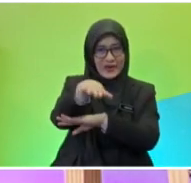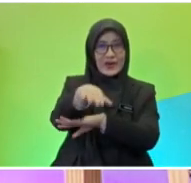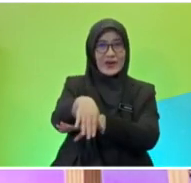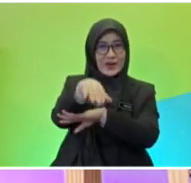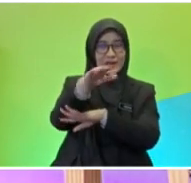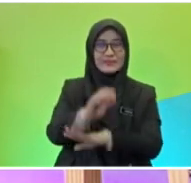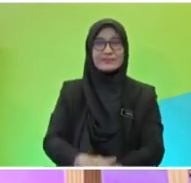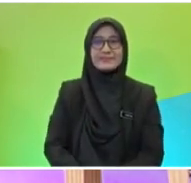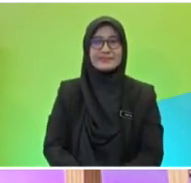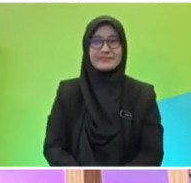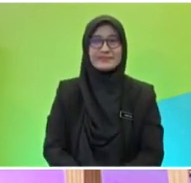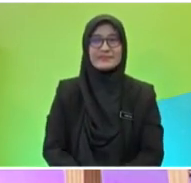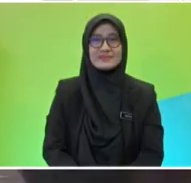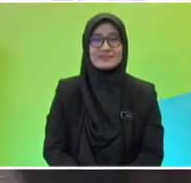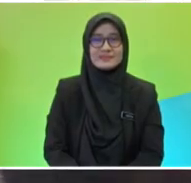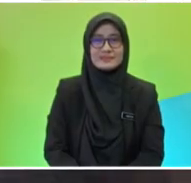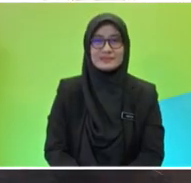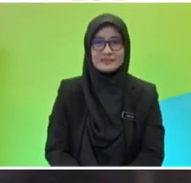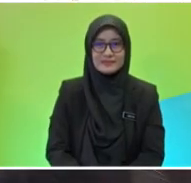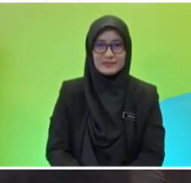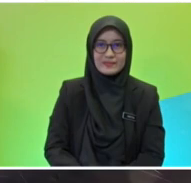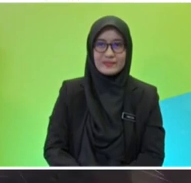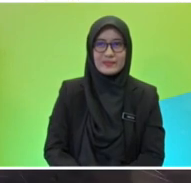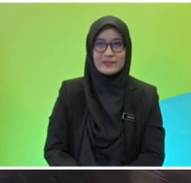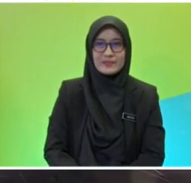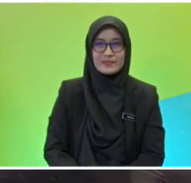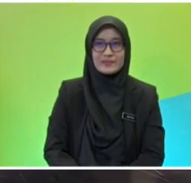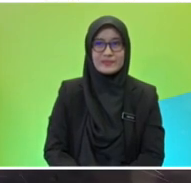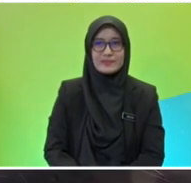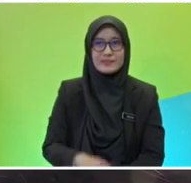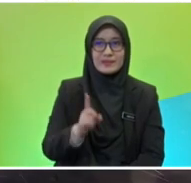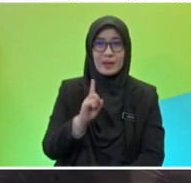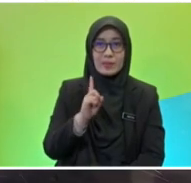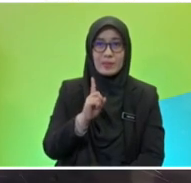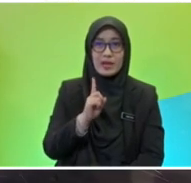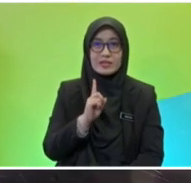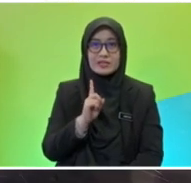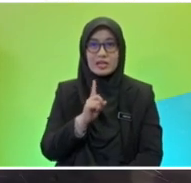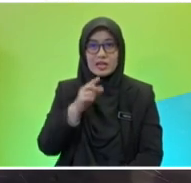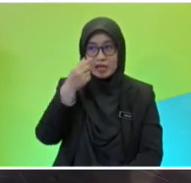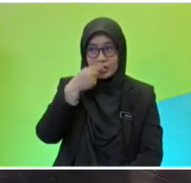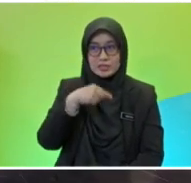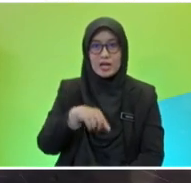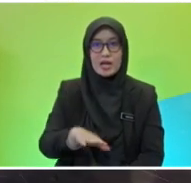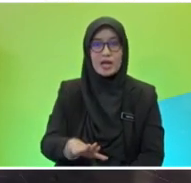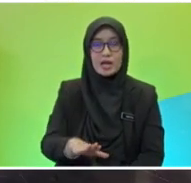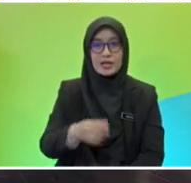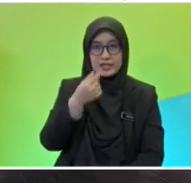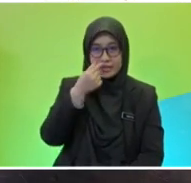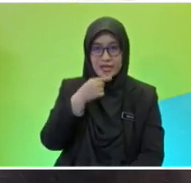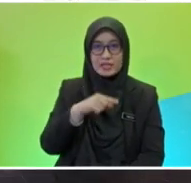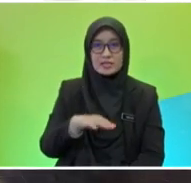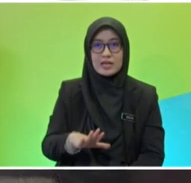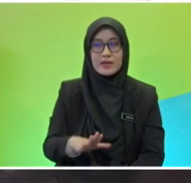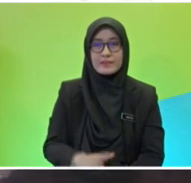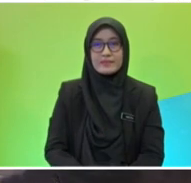Sekarang kita tengok. Gajah. Mana satu gajah? Mana satu gajah? Mana satu? Agak-agak mana satu gajah? Ni gajah, cikgu. Gajah. Kenapa